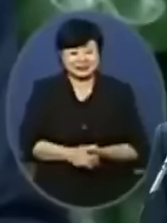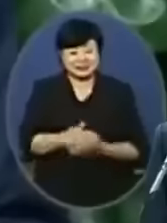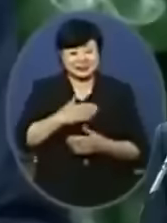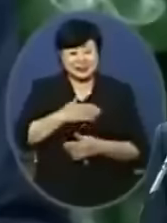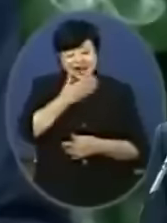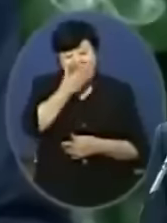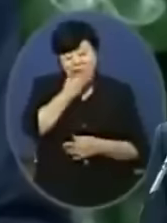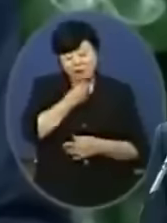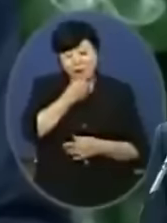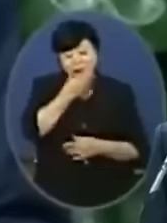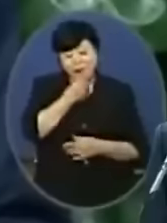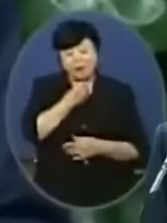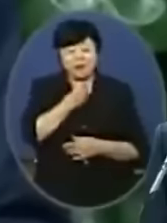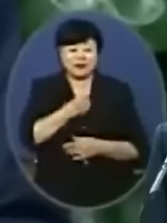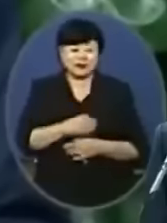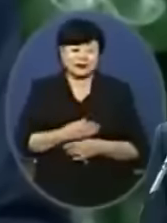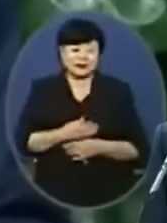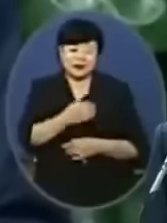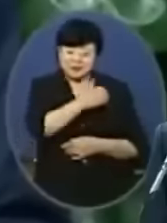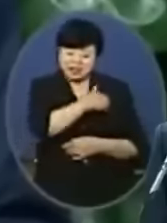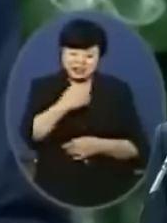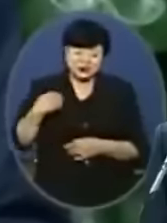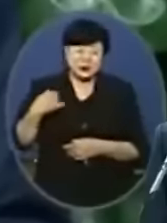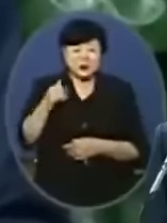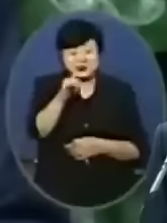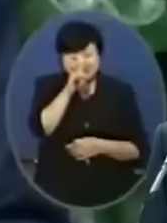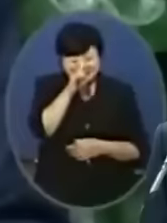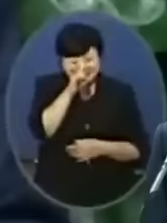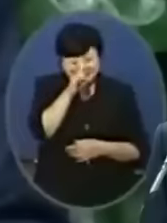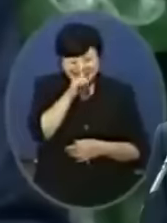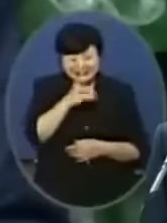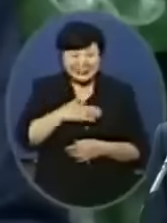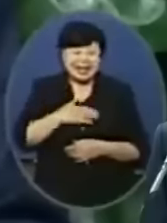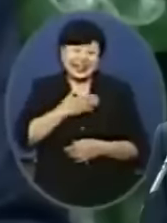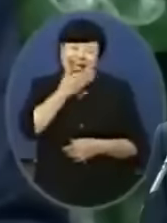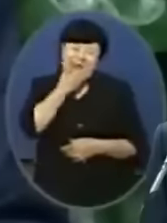나는 행복하다, 만족하다. I'm happy.